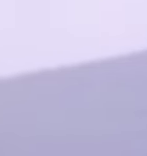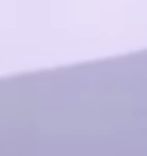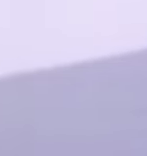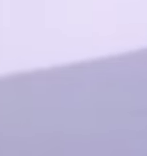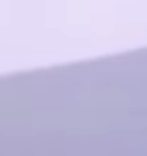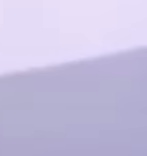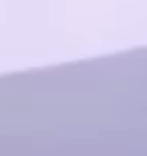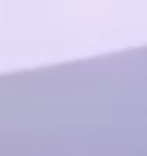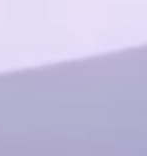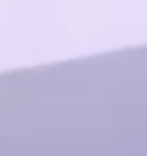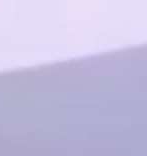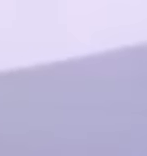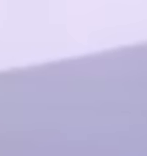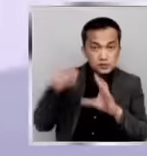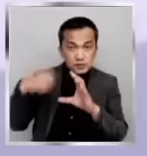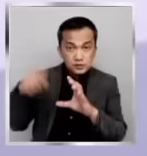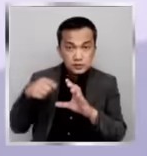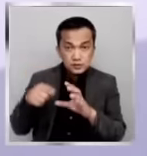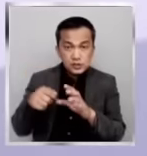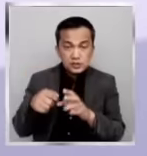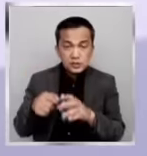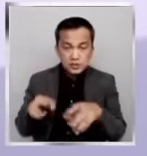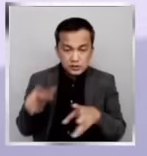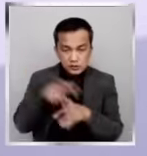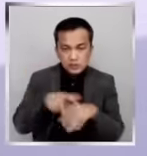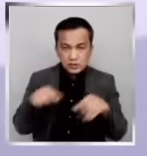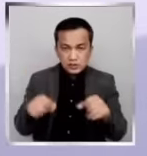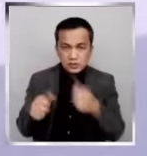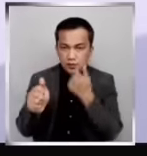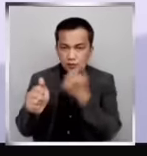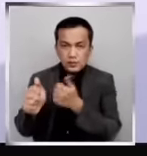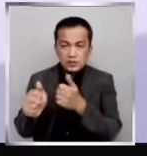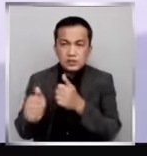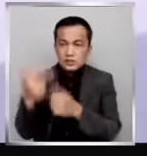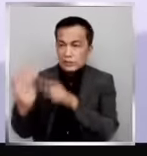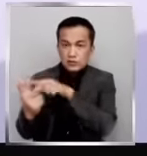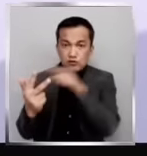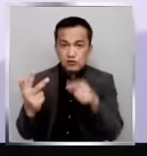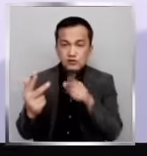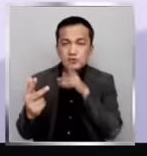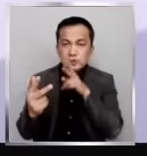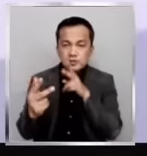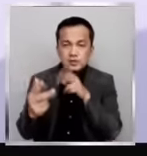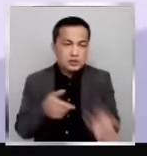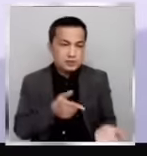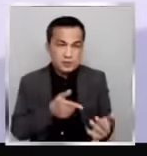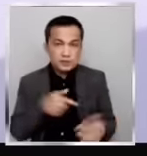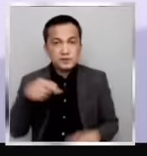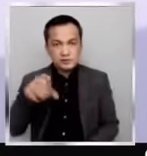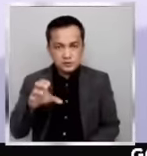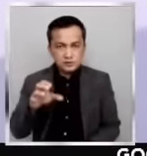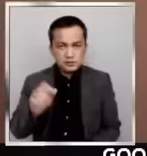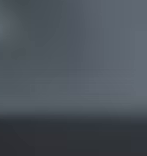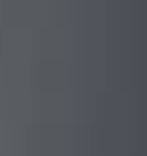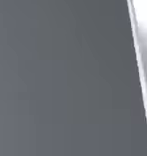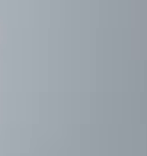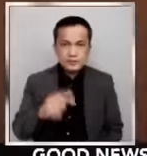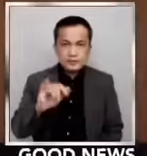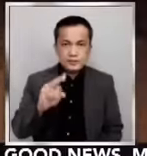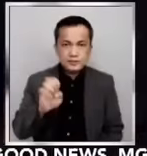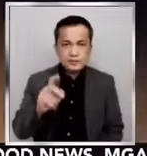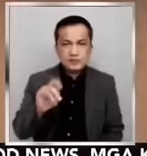Kuhang-kuha sa video na isang rider ang hinabol na tatlong suspek sa pang-hold up sa Quezon City. Nakatutok si Jamie Santos.